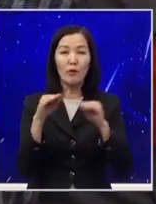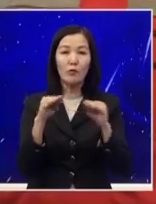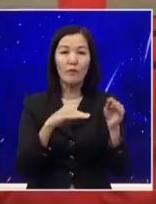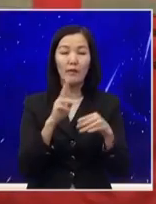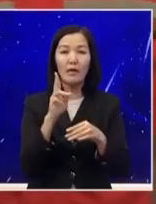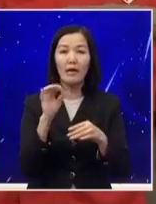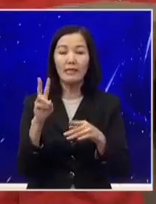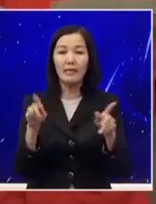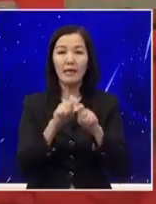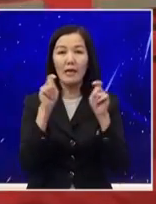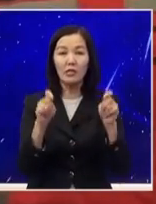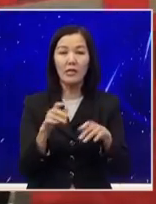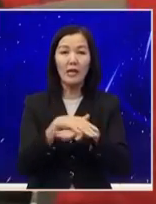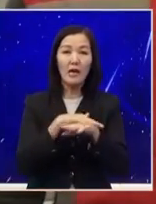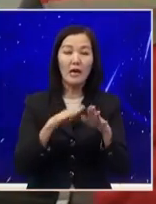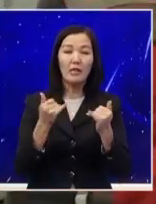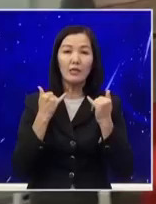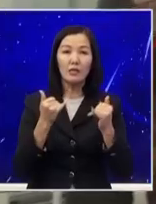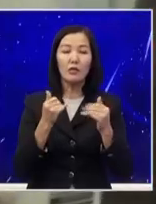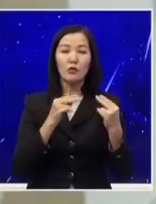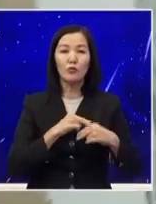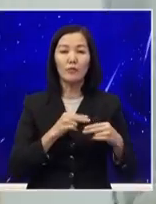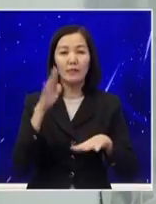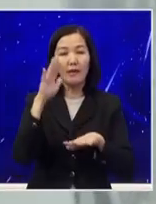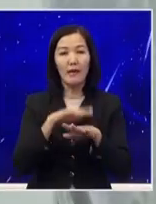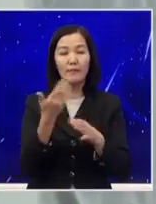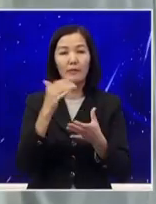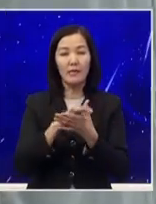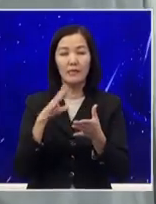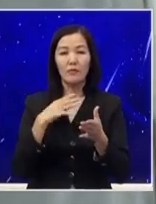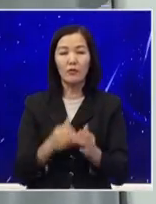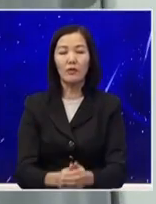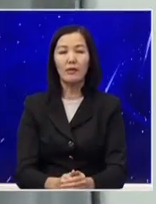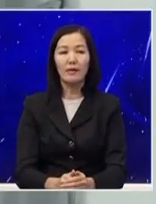қолданысқа берілмек. Тұрғындар игілігі үшін жасалған жұмыстарды әкім таныстырып өтті.